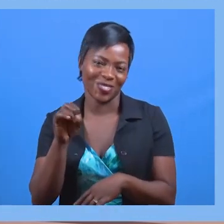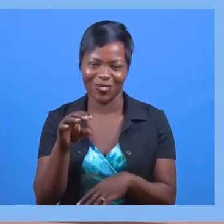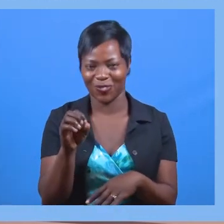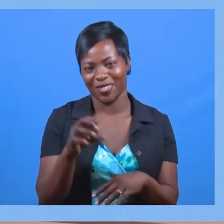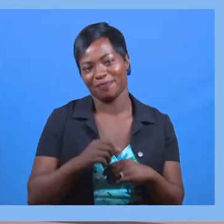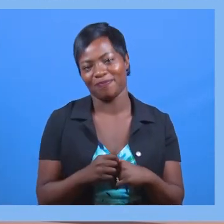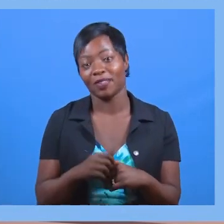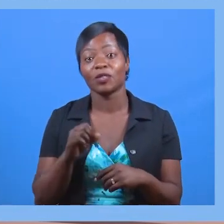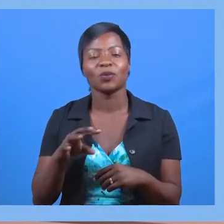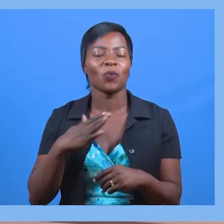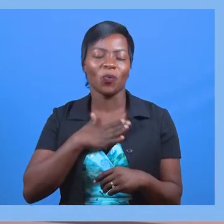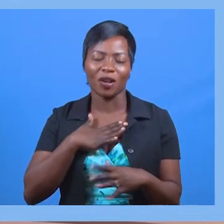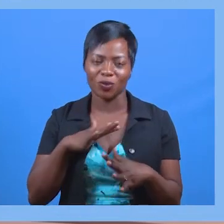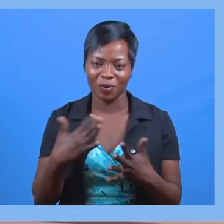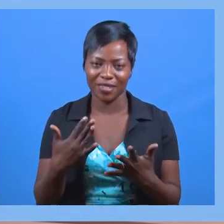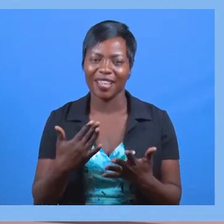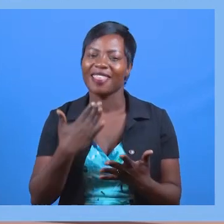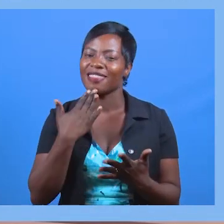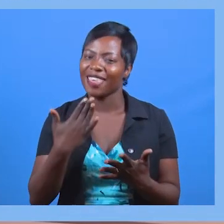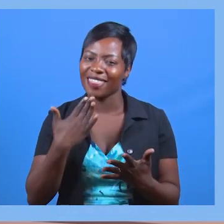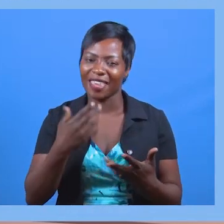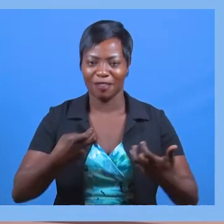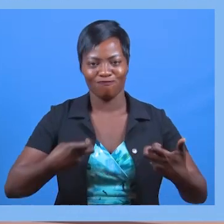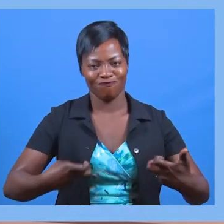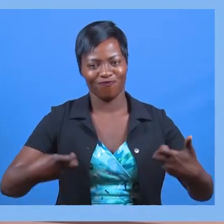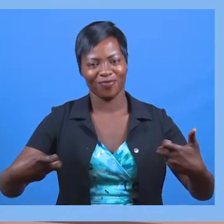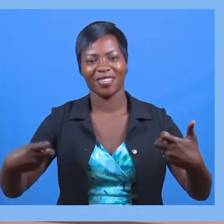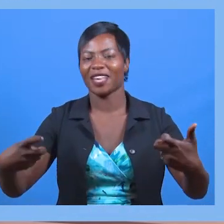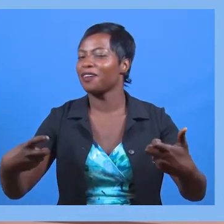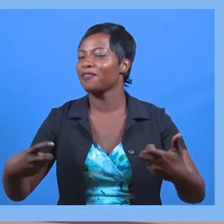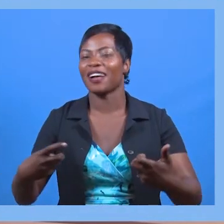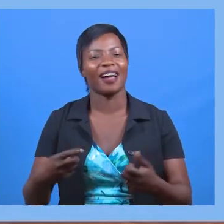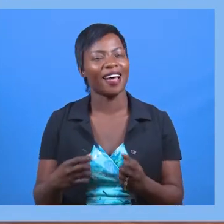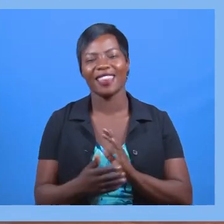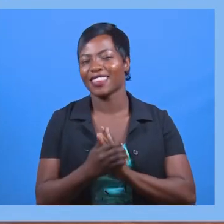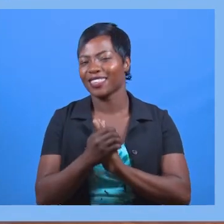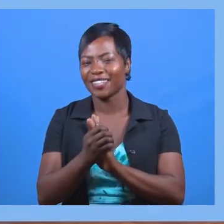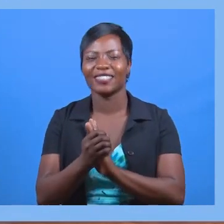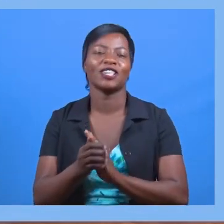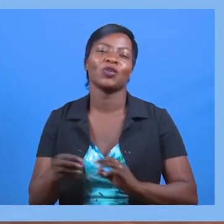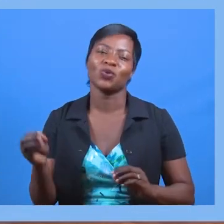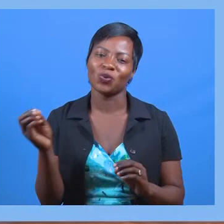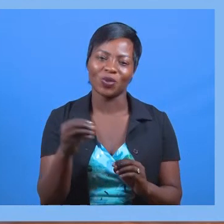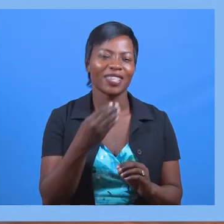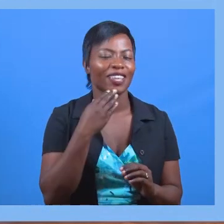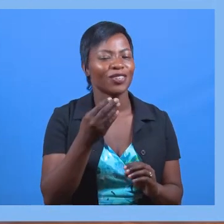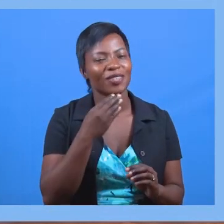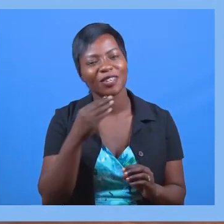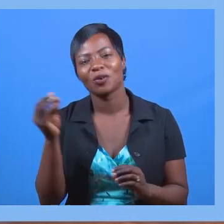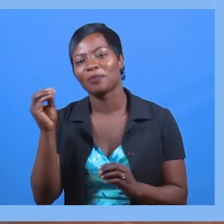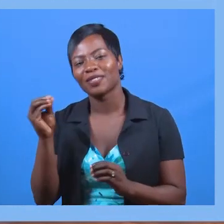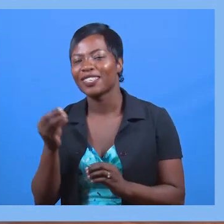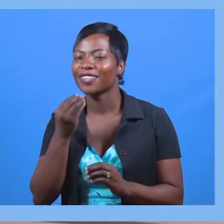zvikakwata. Regai nditende vatyairi vedu, vatyaira chirongwa zvakanaka chaizvo. Tinokutenda opportunity, tinokutendai